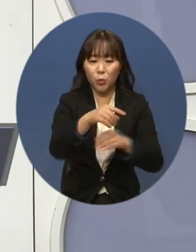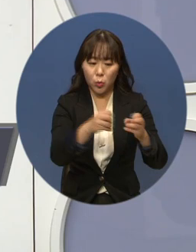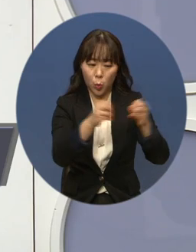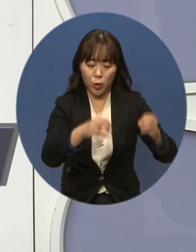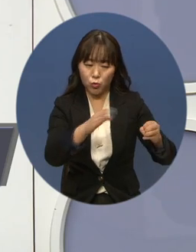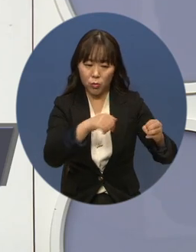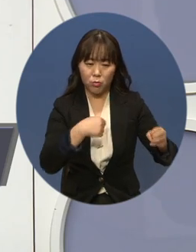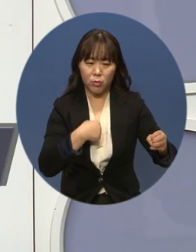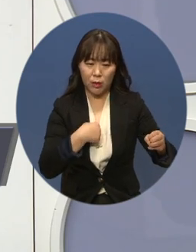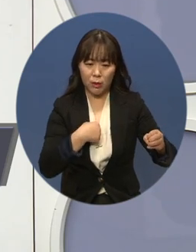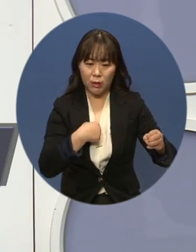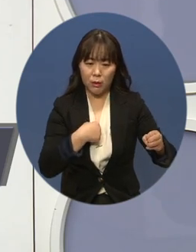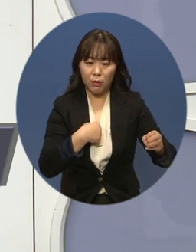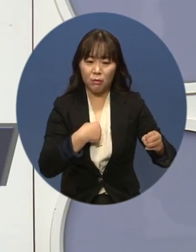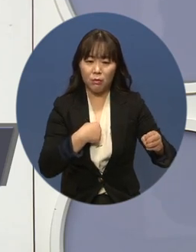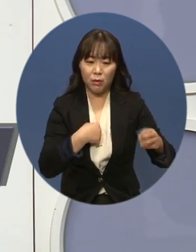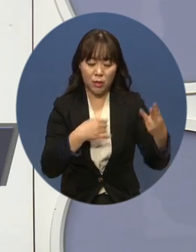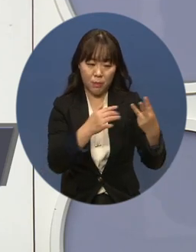중에서